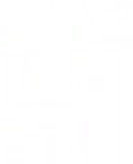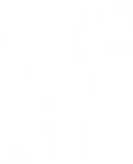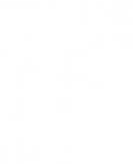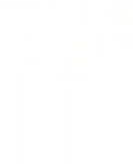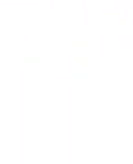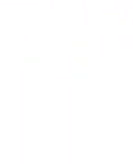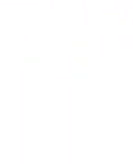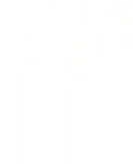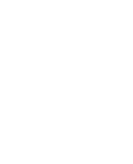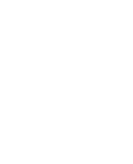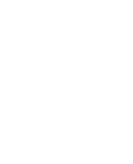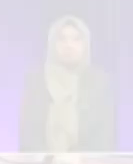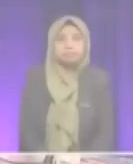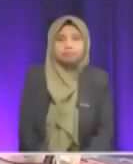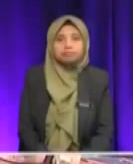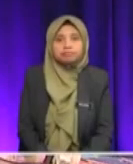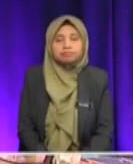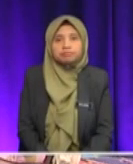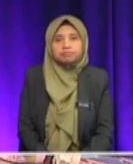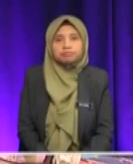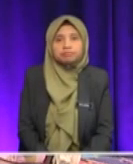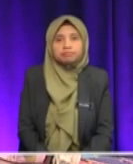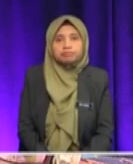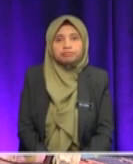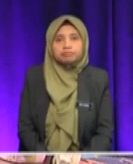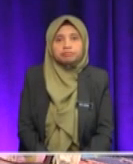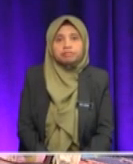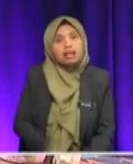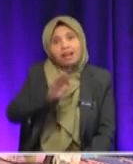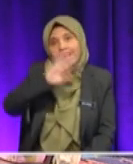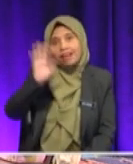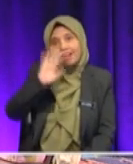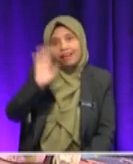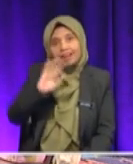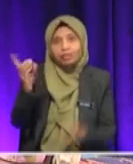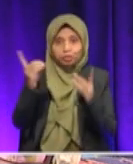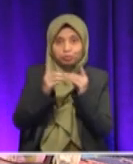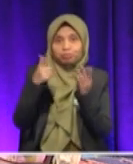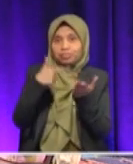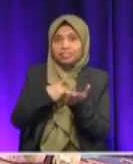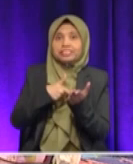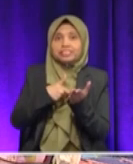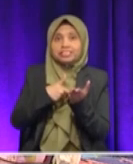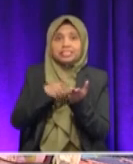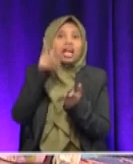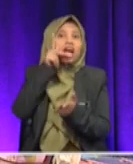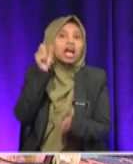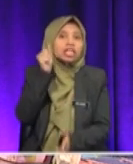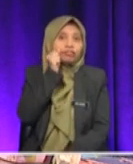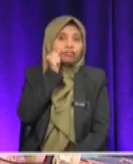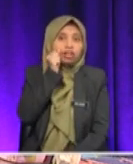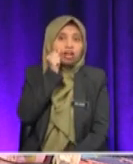Hai Sidik TV GPM arak-arakan semua masih lagi bersama saya Safika